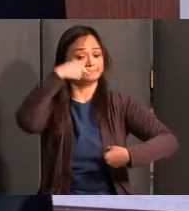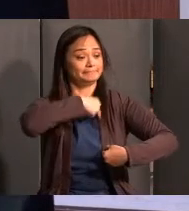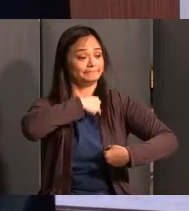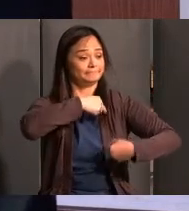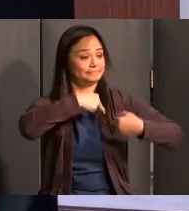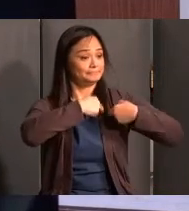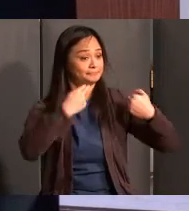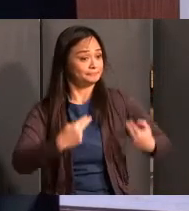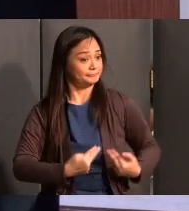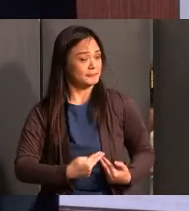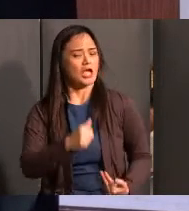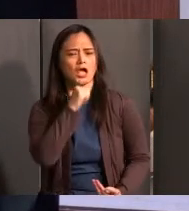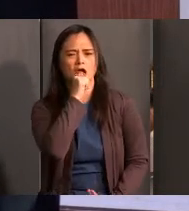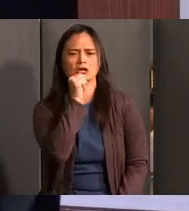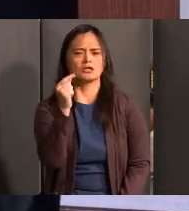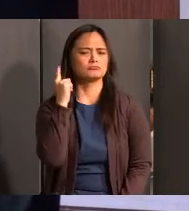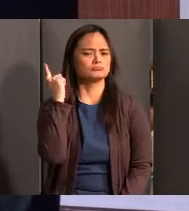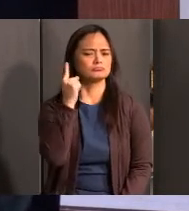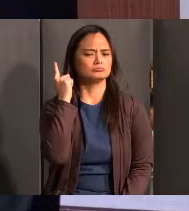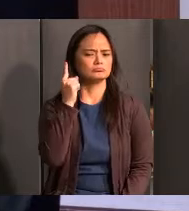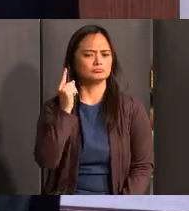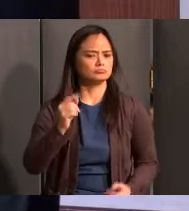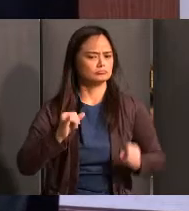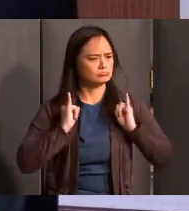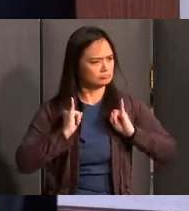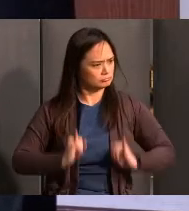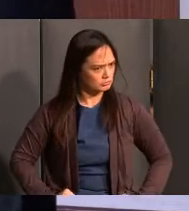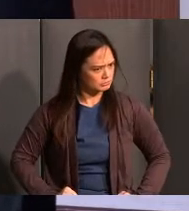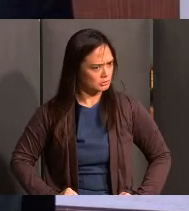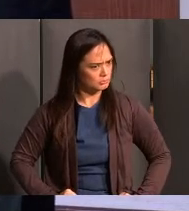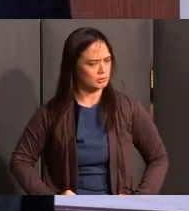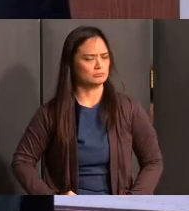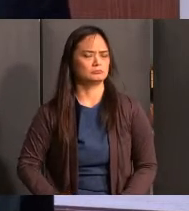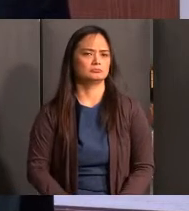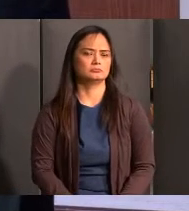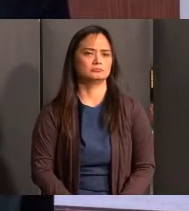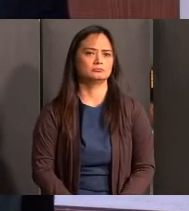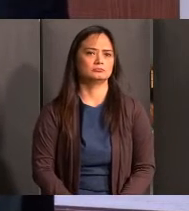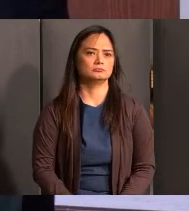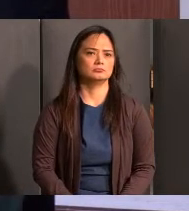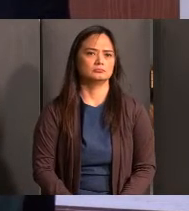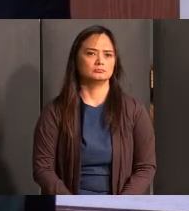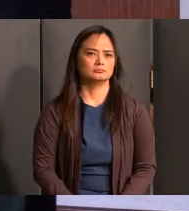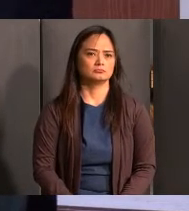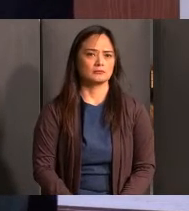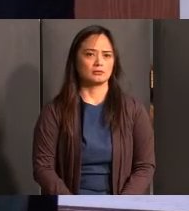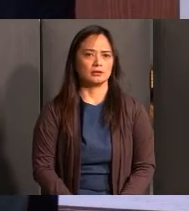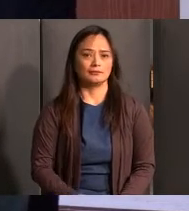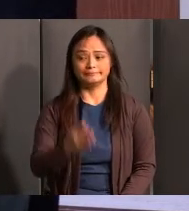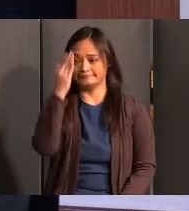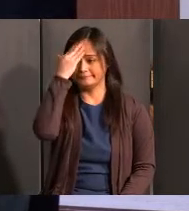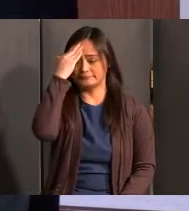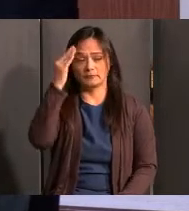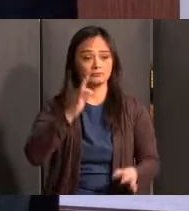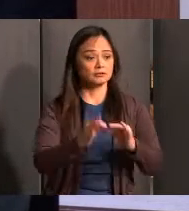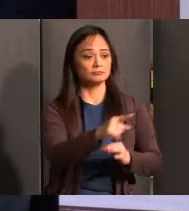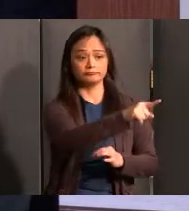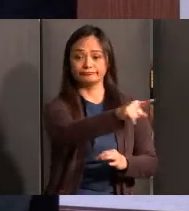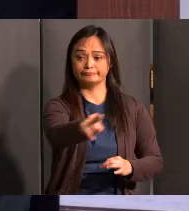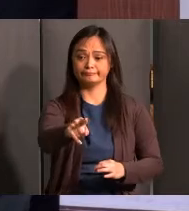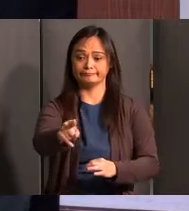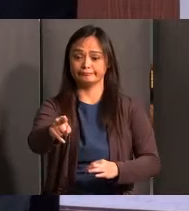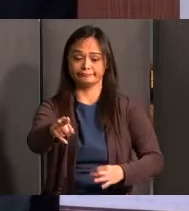mga individual. Okay? Now, of course, alam natin na kapag kayo sumampalataya kay Kristo at tinanggap niyo